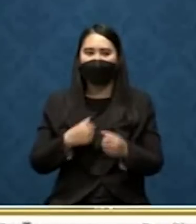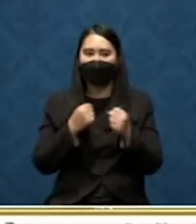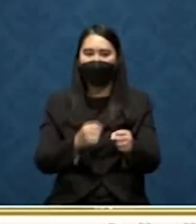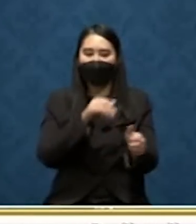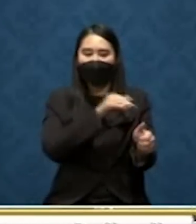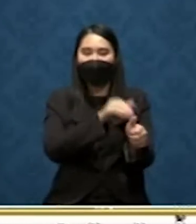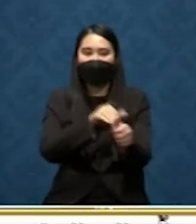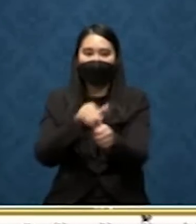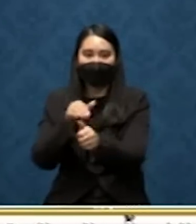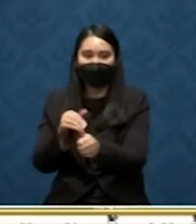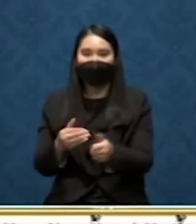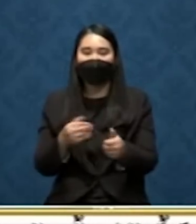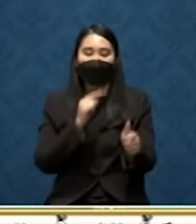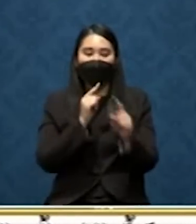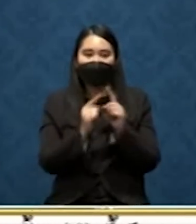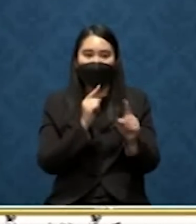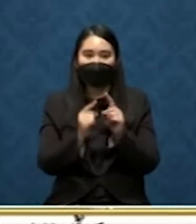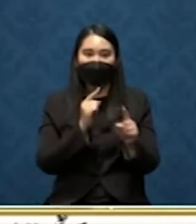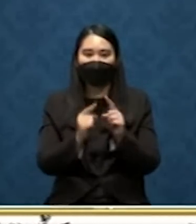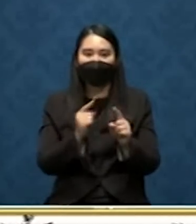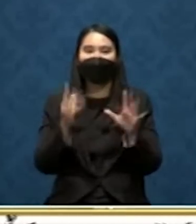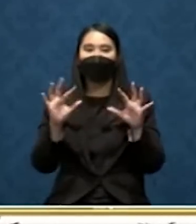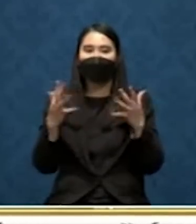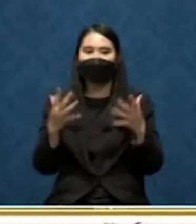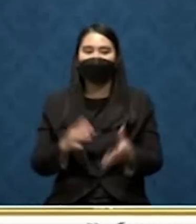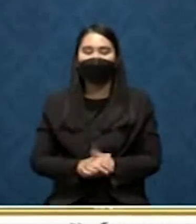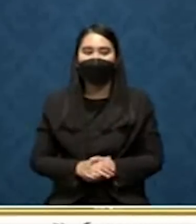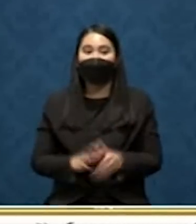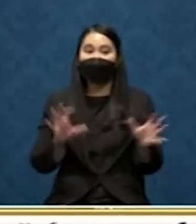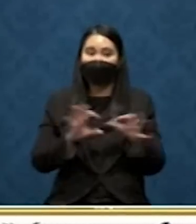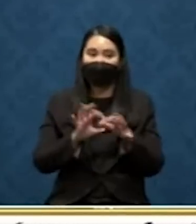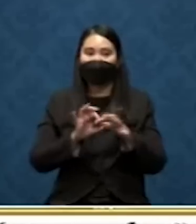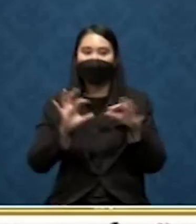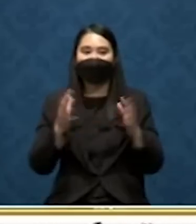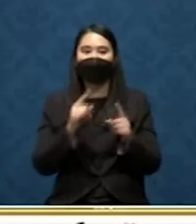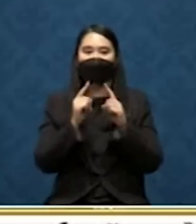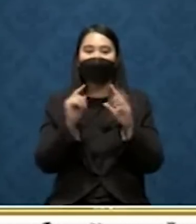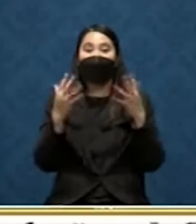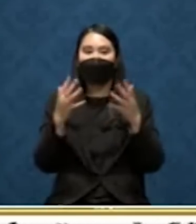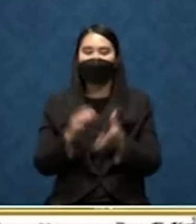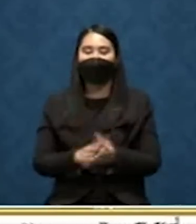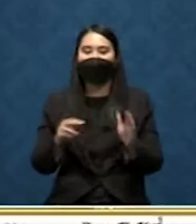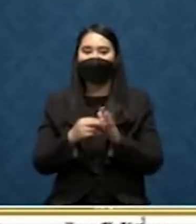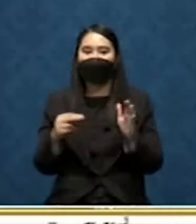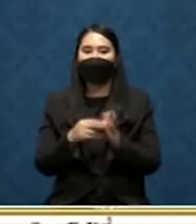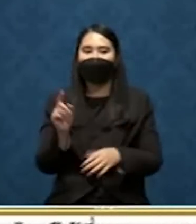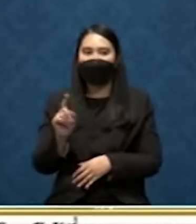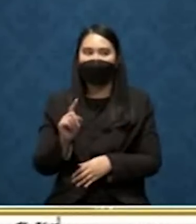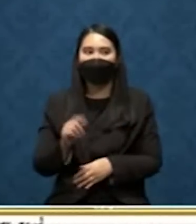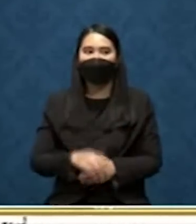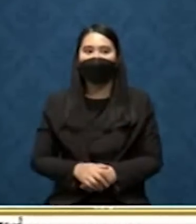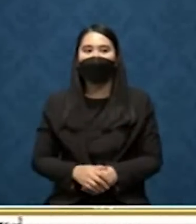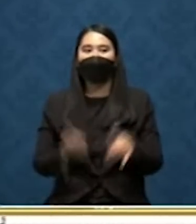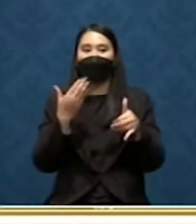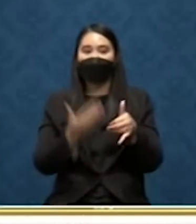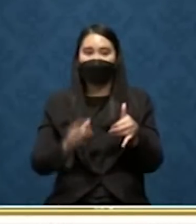เจ้าของทัพยสนมาสอบปากคำสักนิดว่าเกี่ยวข้องหรอไม่นี่แดงใหเห็นวาคนยางทุน